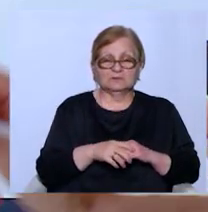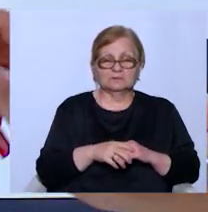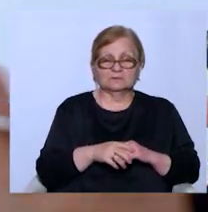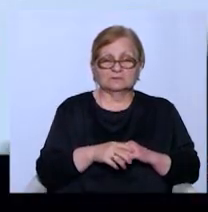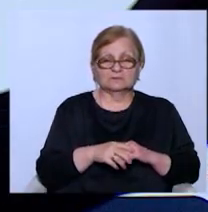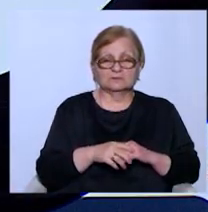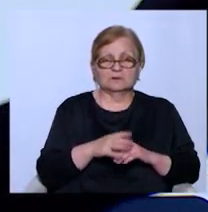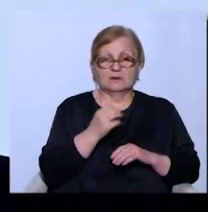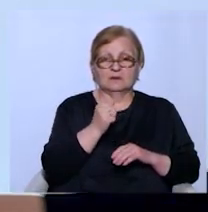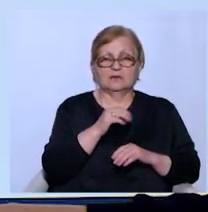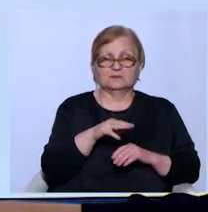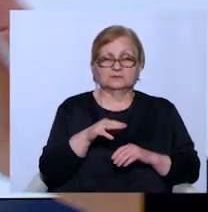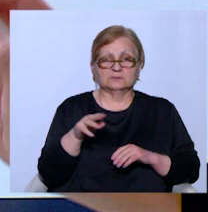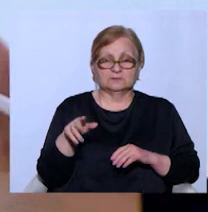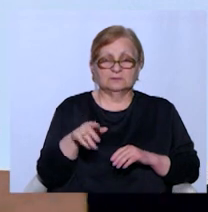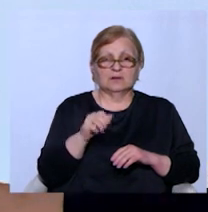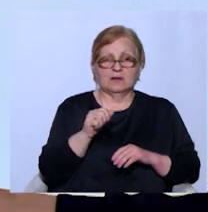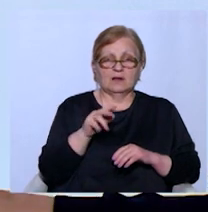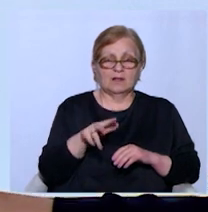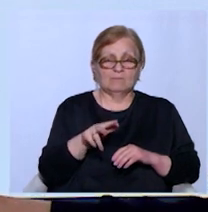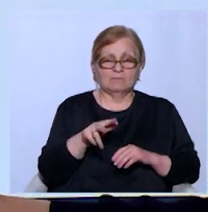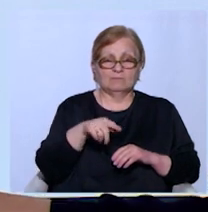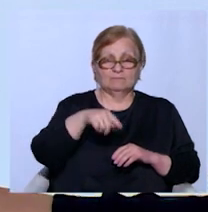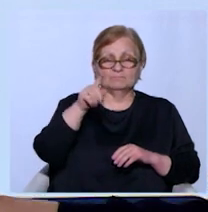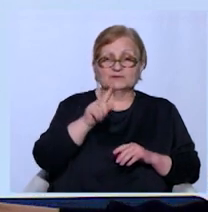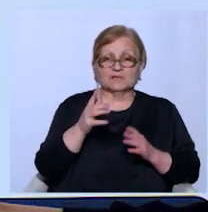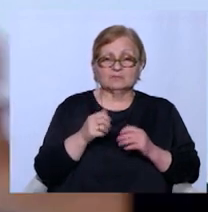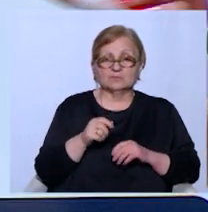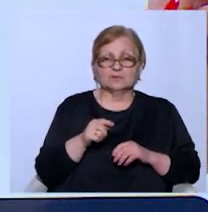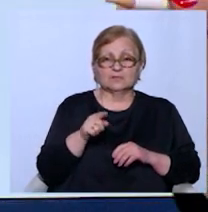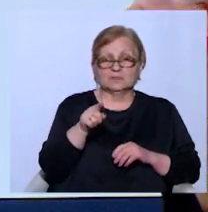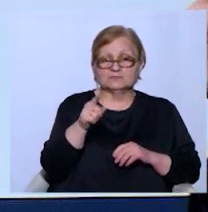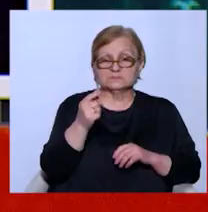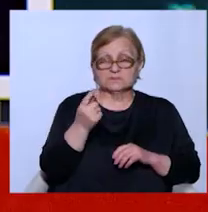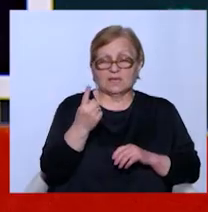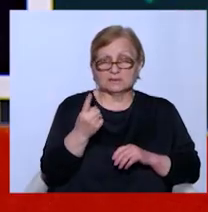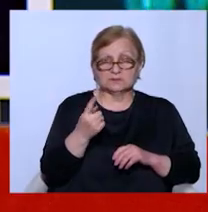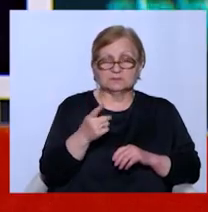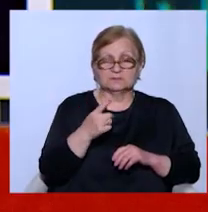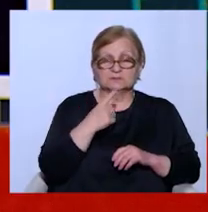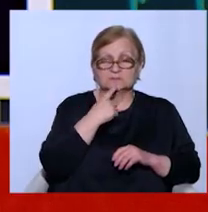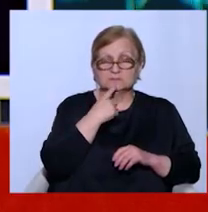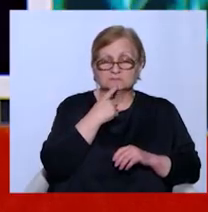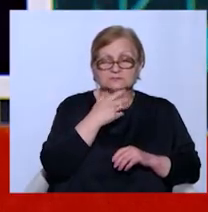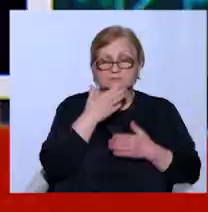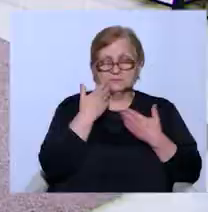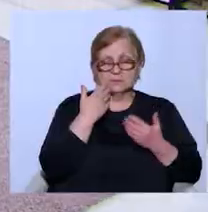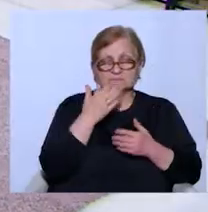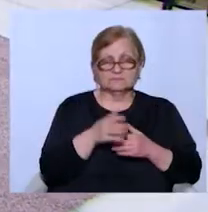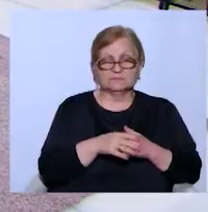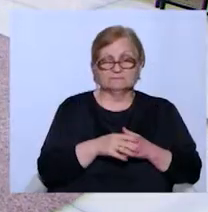იგი AD არის 4, AM-ი არის 3, ესე იგი M-დე გამოვიდა 1. ჯერჯერობით რთული არაფერი მითქვამს, ხომ